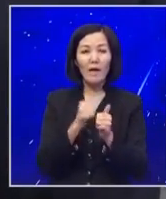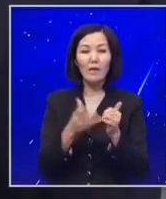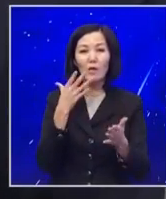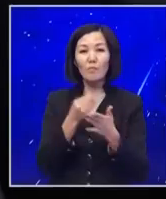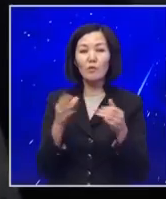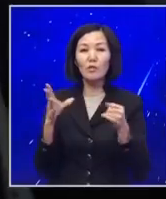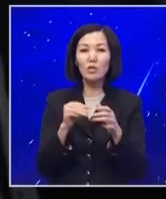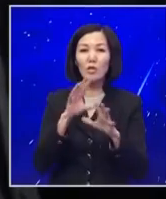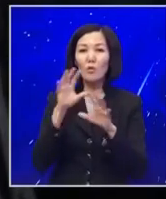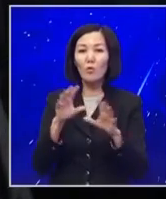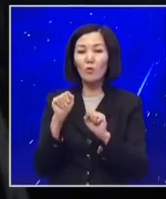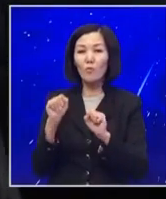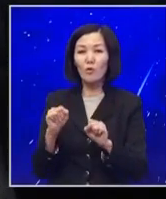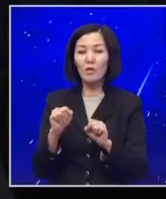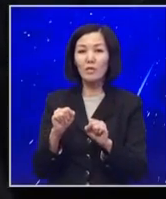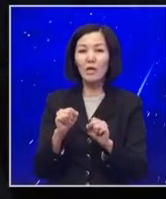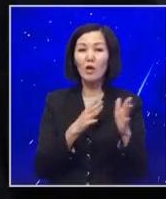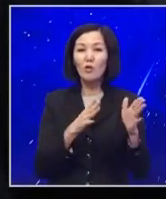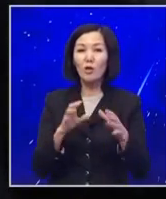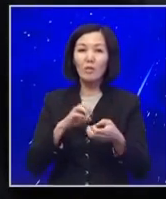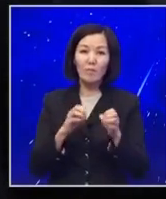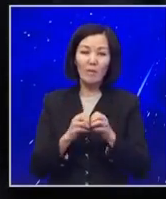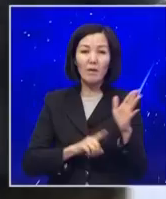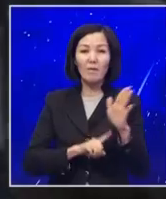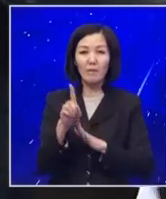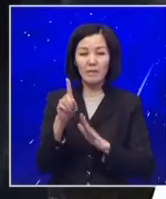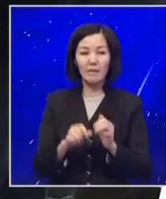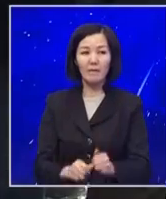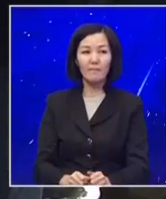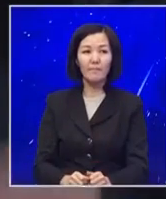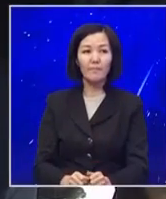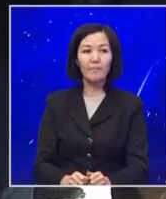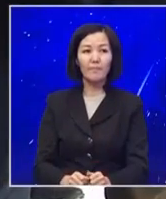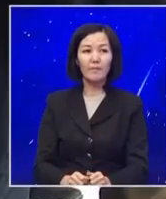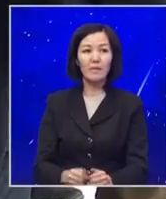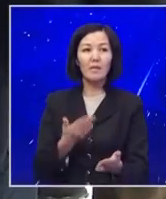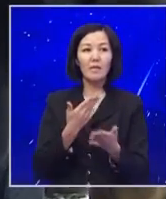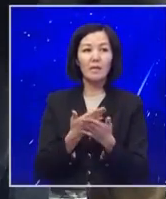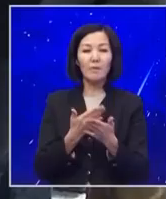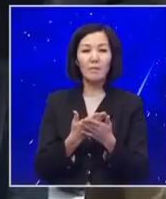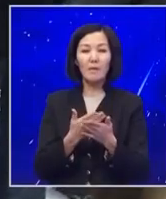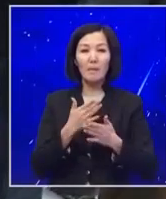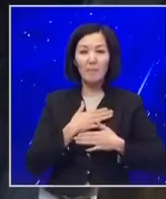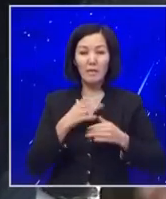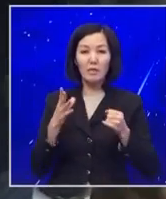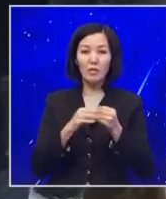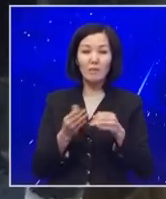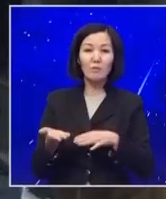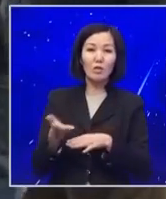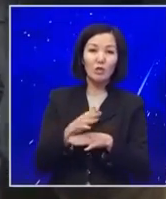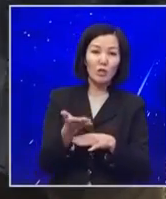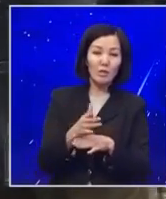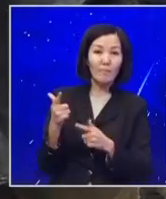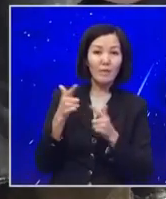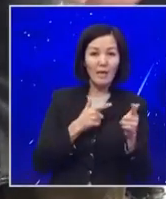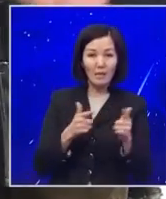егістігін қорып әлек. Содан барып тұрақты дау туындап жатады. Менің полемен бүйтіп төте шығып отып кетеді. Бірақ ол 100 бас